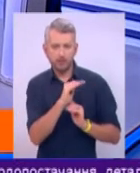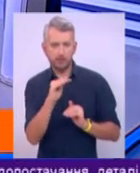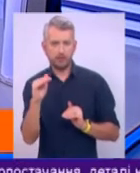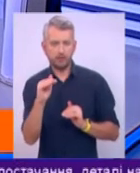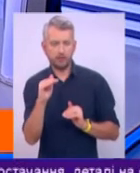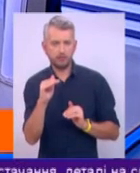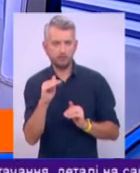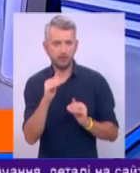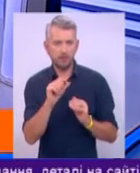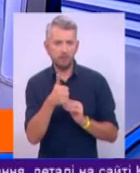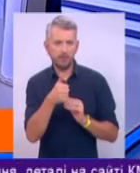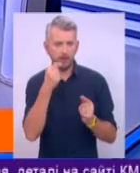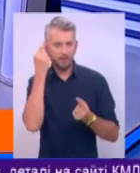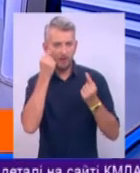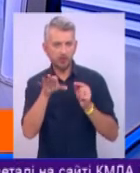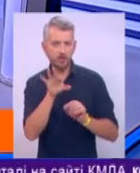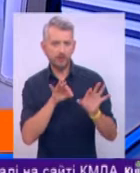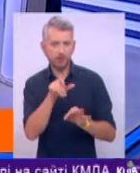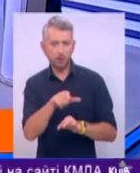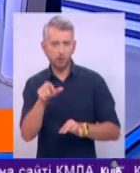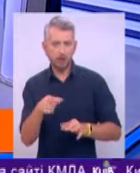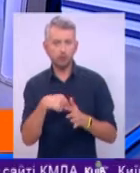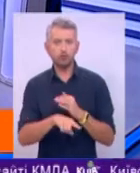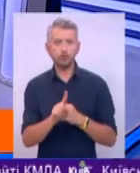первинний психологічний відбір людей, оскільки